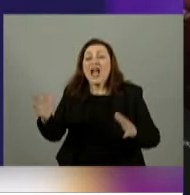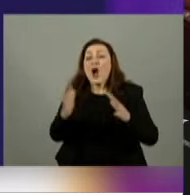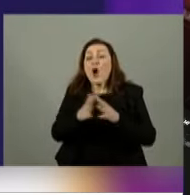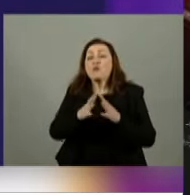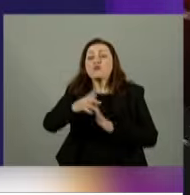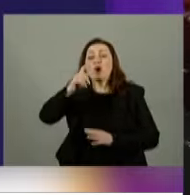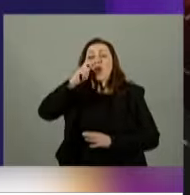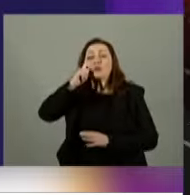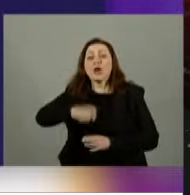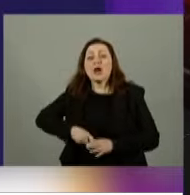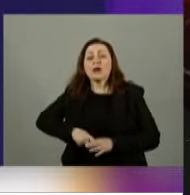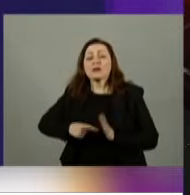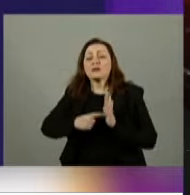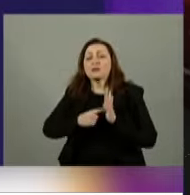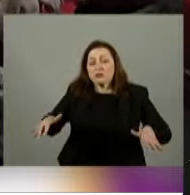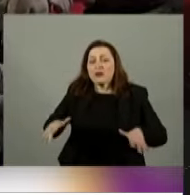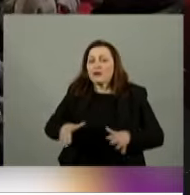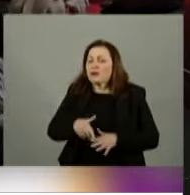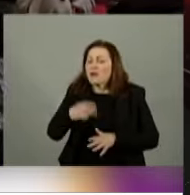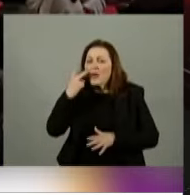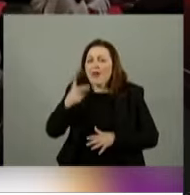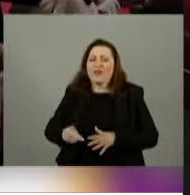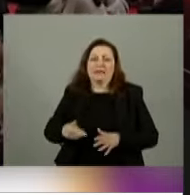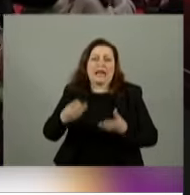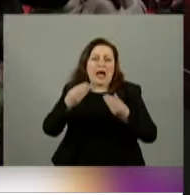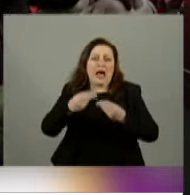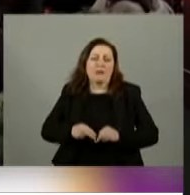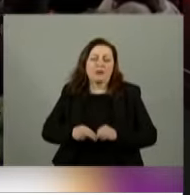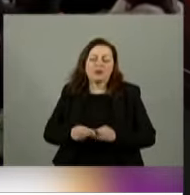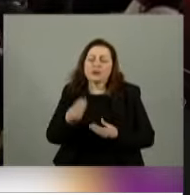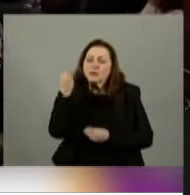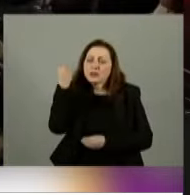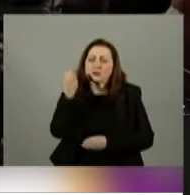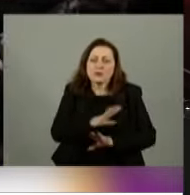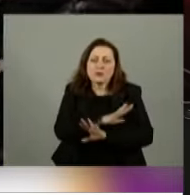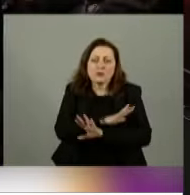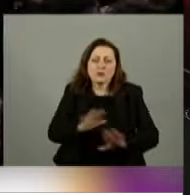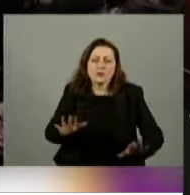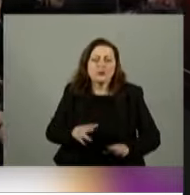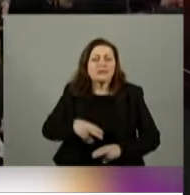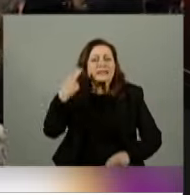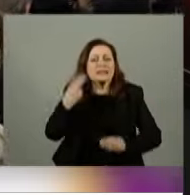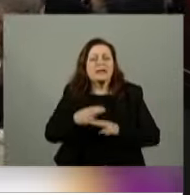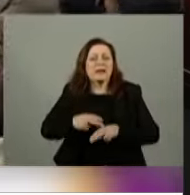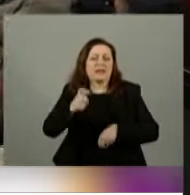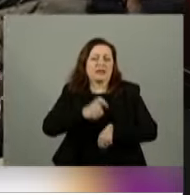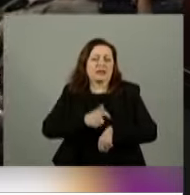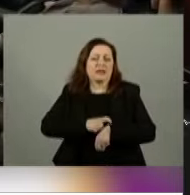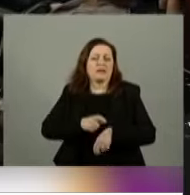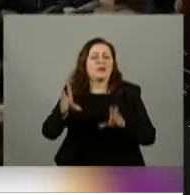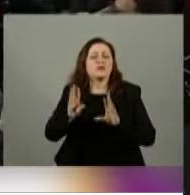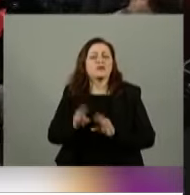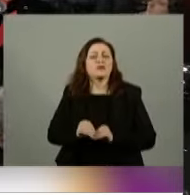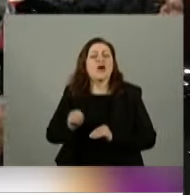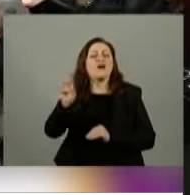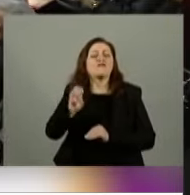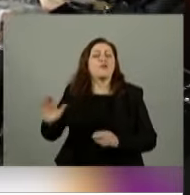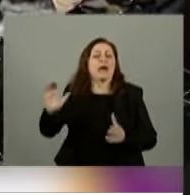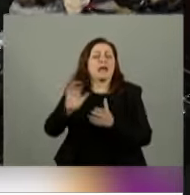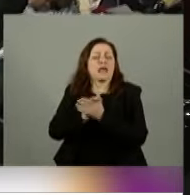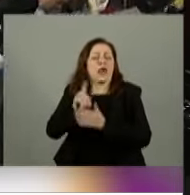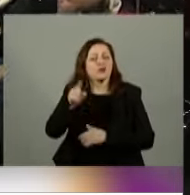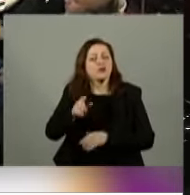Θα είναι ένα πρόβλημα γιατί χάνεται χρόνος. Και μπορούμε να εικάσουμε ότι αν γίνουν εκλογές πριν τις ευρωεκλογές μέσα στο